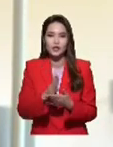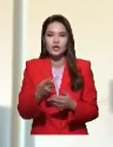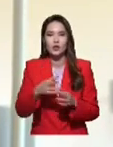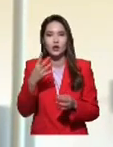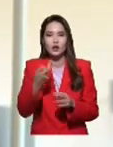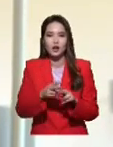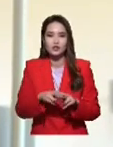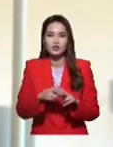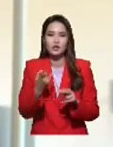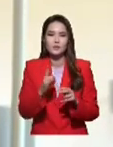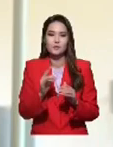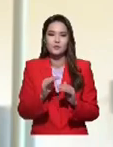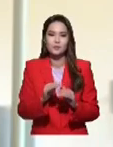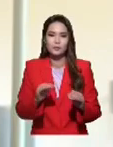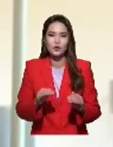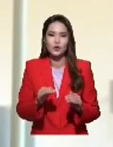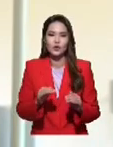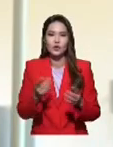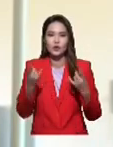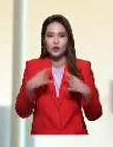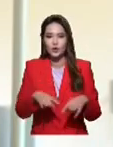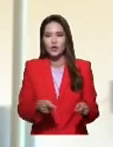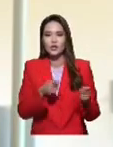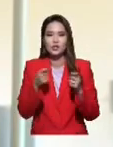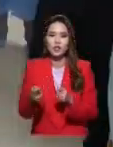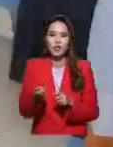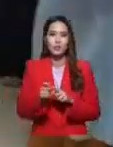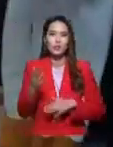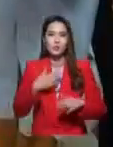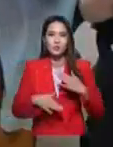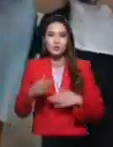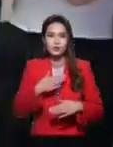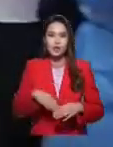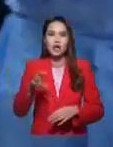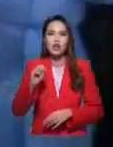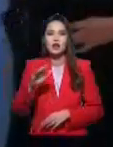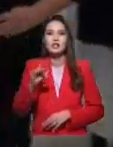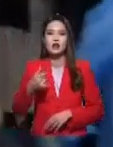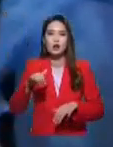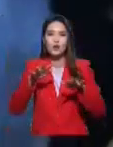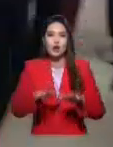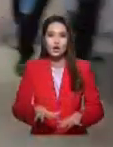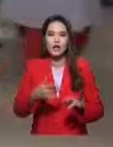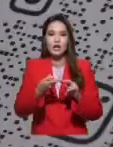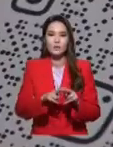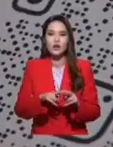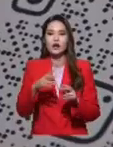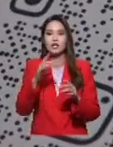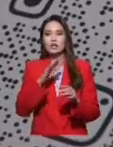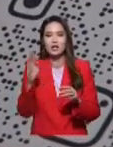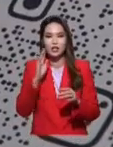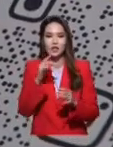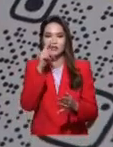миллион тұрғынын өмірге алып келгенде өте қуаныштымыз. Атыраулық Жұмағазиевтер отбасының тұңғышы да әулетке сүйіншілетіп